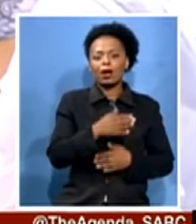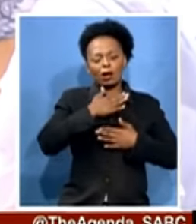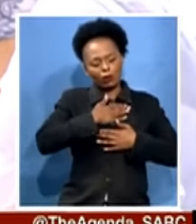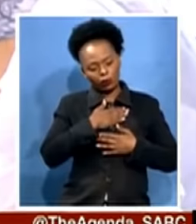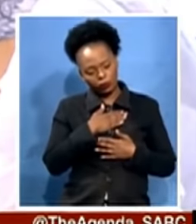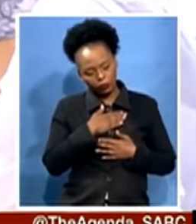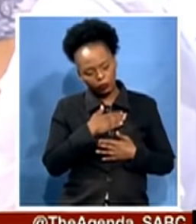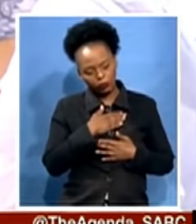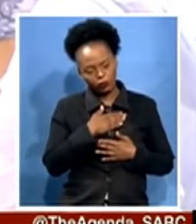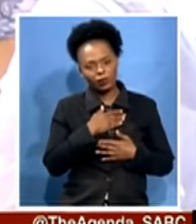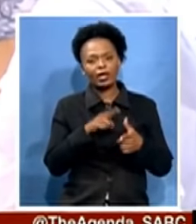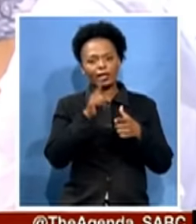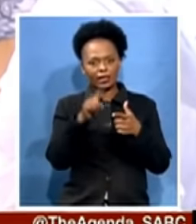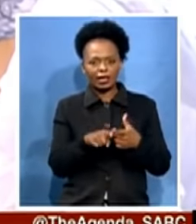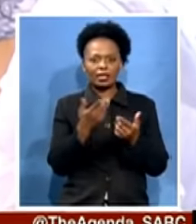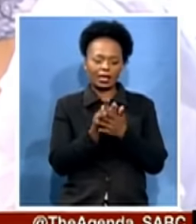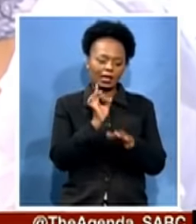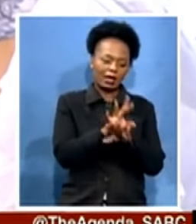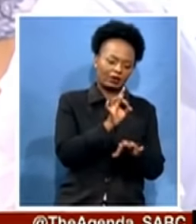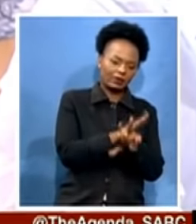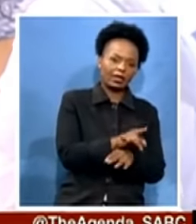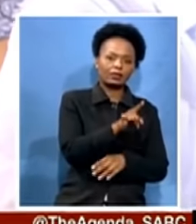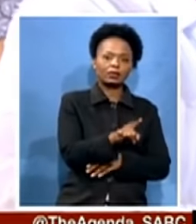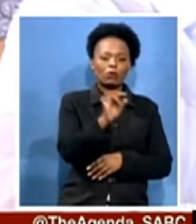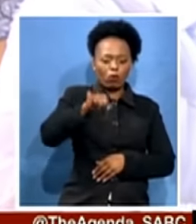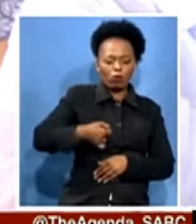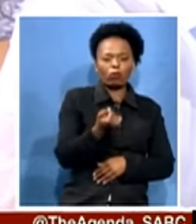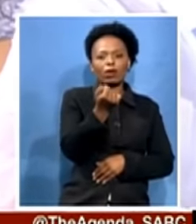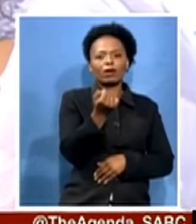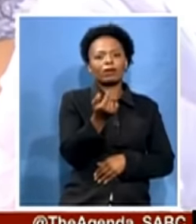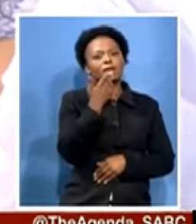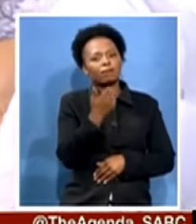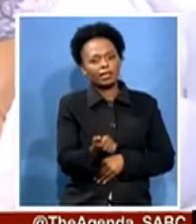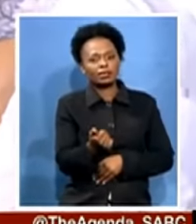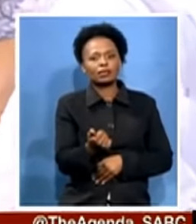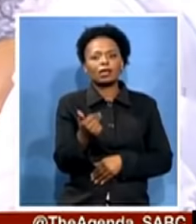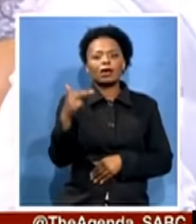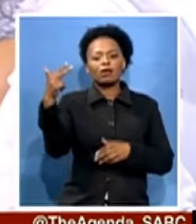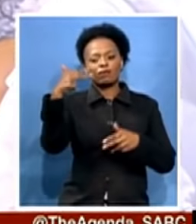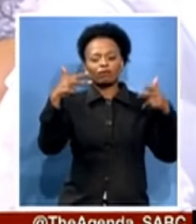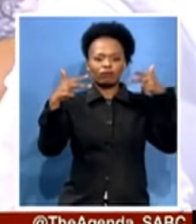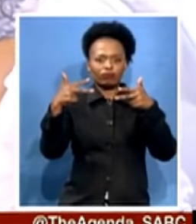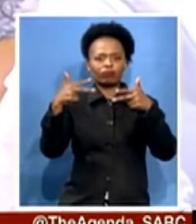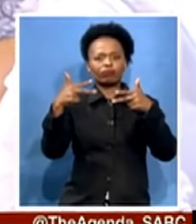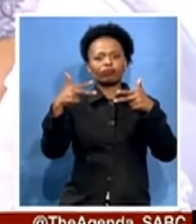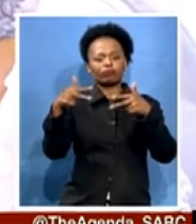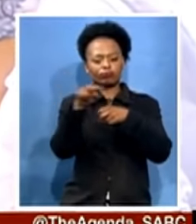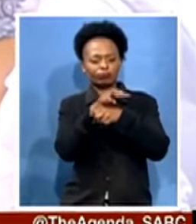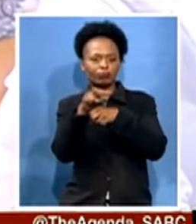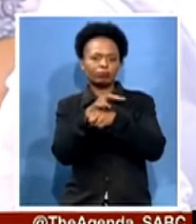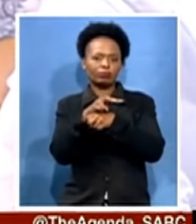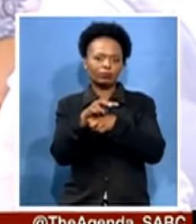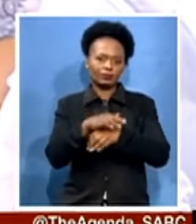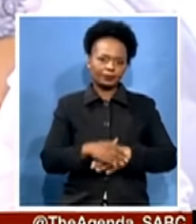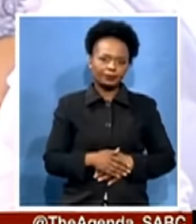ke uMakoti uLindzi ukuthi video call lakhe. Yeah. Sibonga kakhulu ukuthi nifike